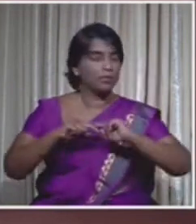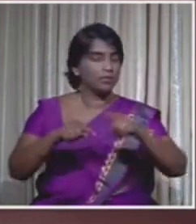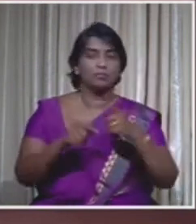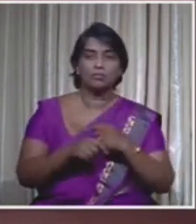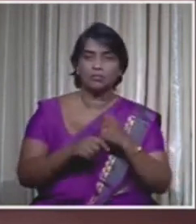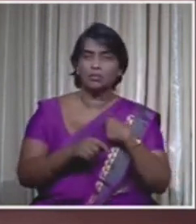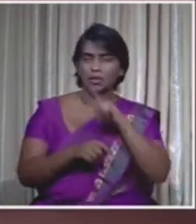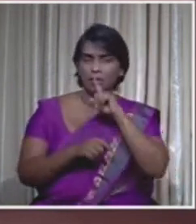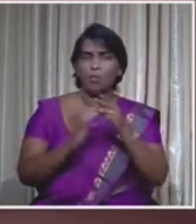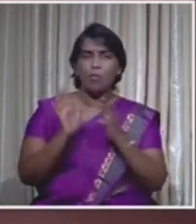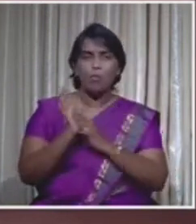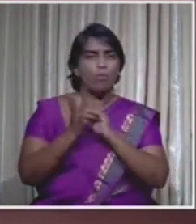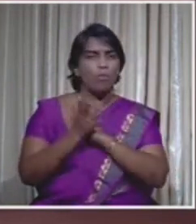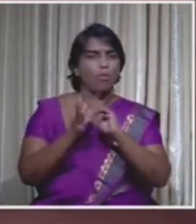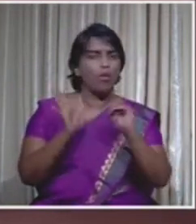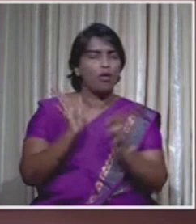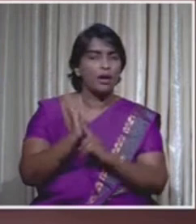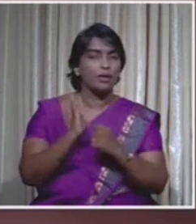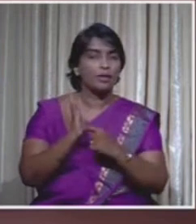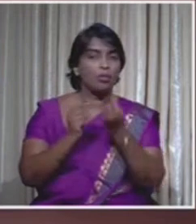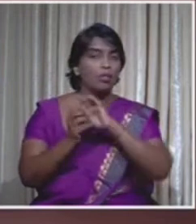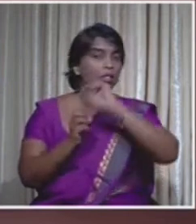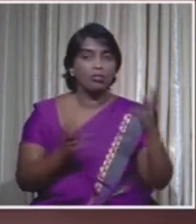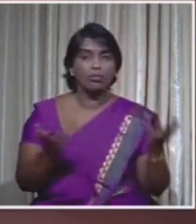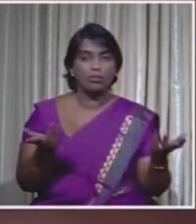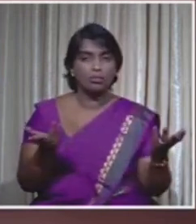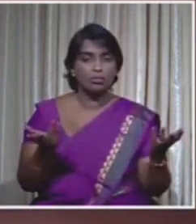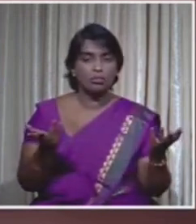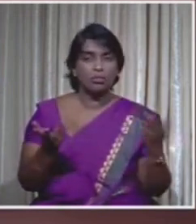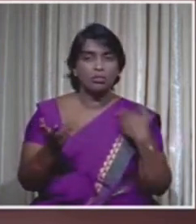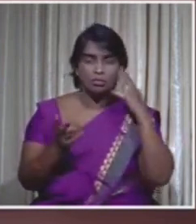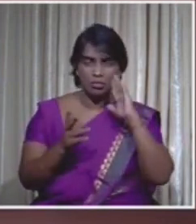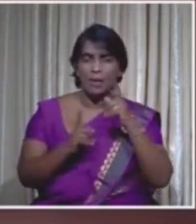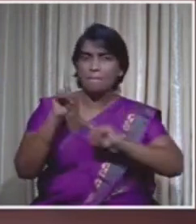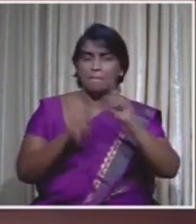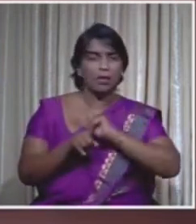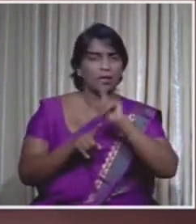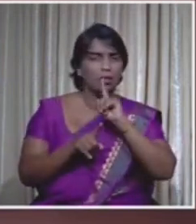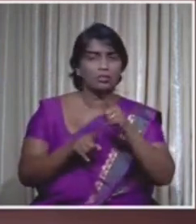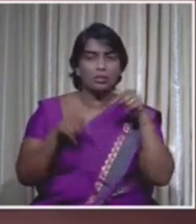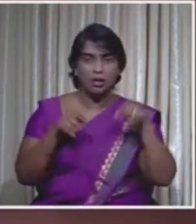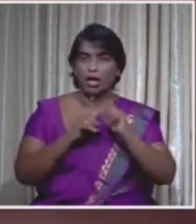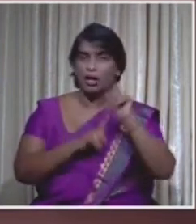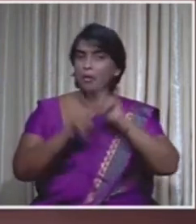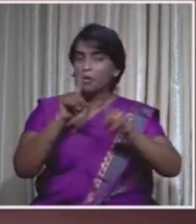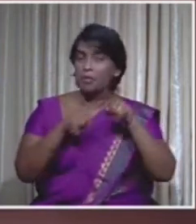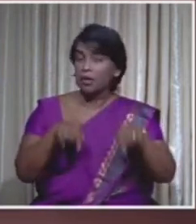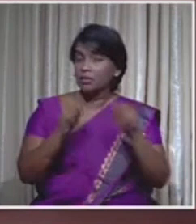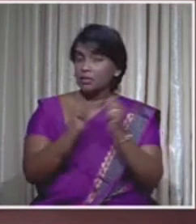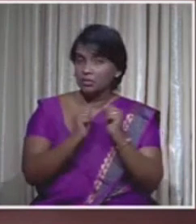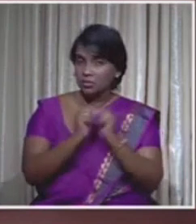මම දැනගන්න කැමති මොහන් ටී පෙරරගේ account එකට සල්ලි මාරු කරේ මොන account එකකින්ද සාමාන්‍ය අපි මේ පාර්ලිමේන්තුව මොකද කරන්නේ අපි මේ පාර්ලිමේන්තුවද කරන දේ